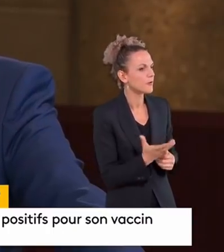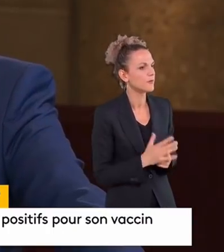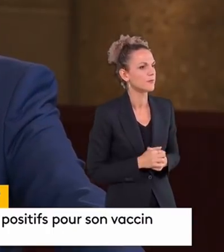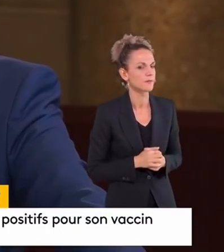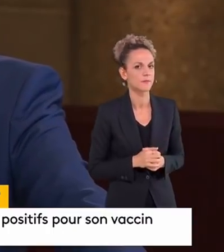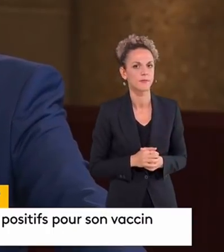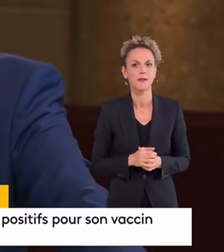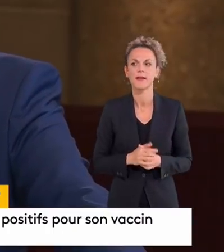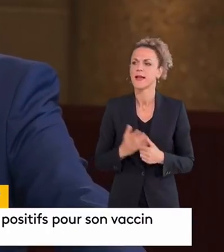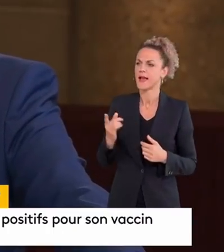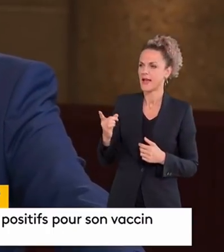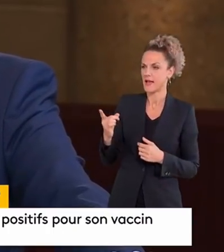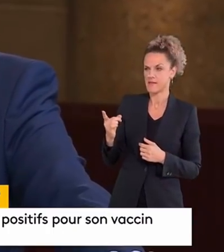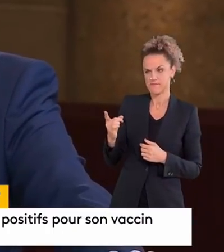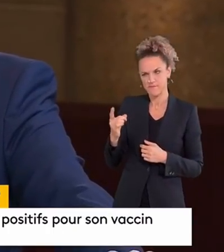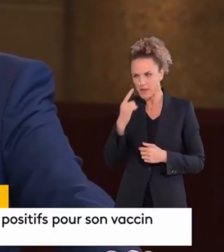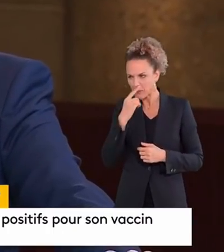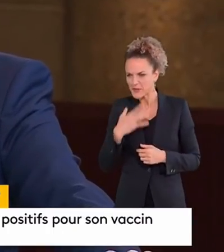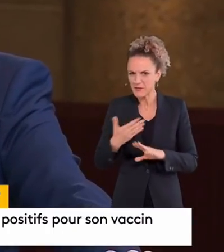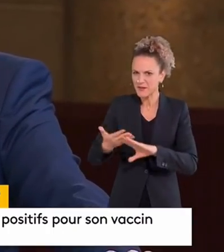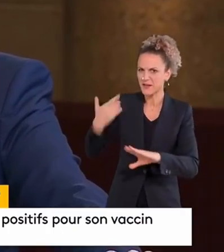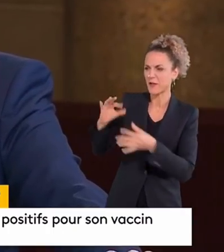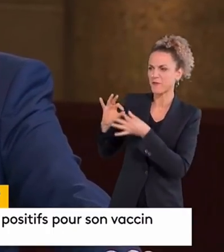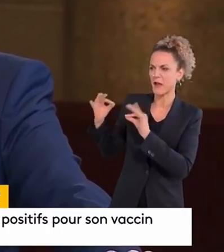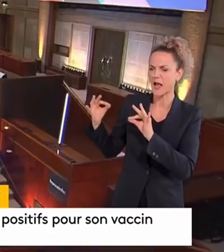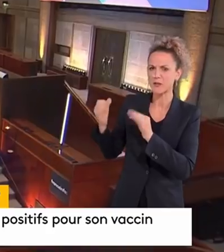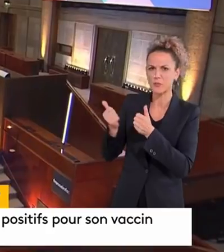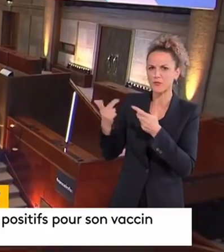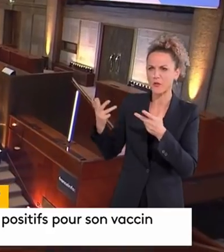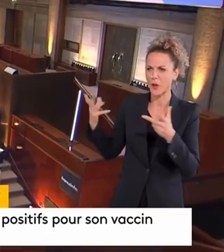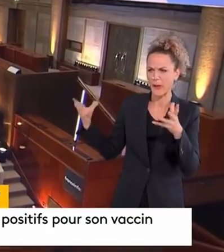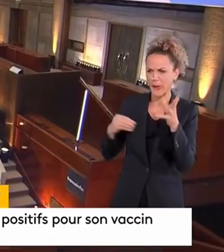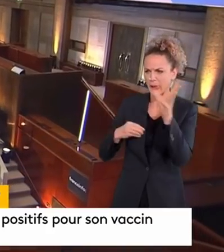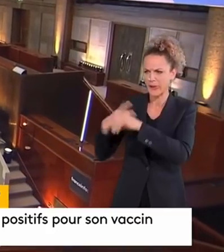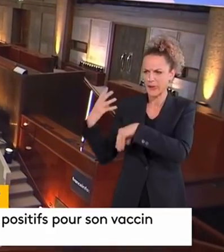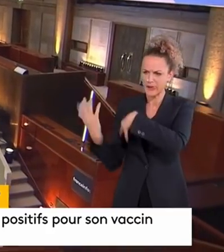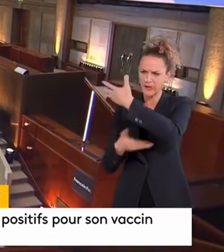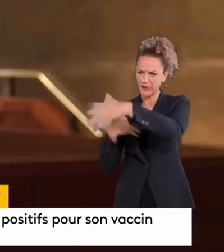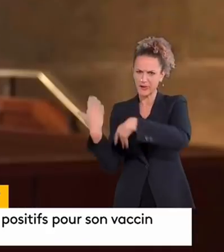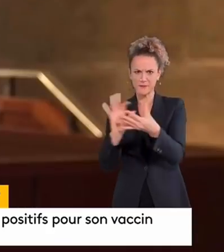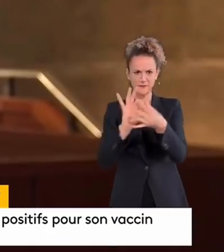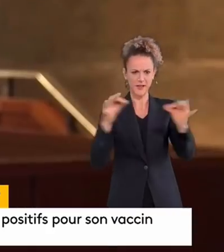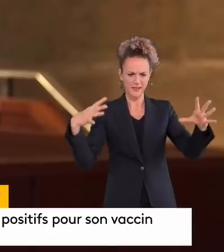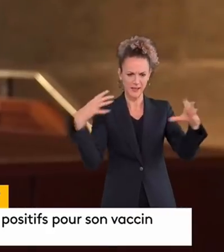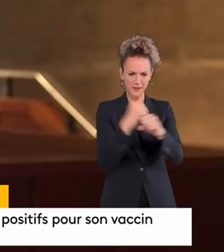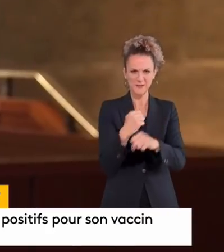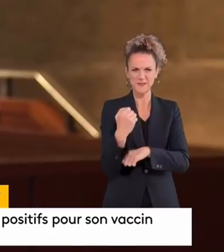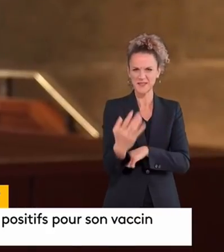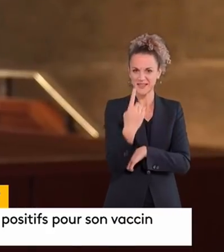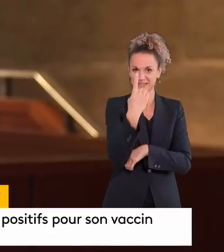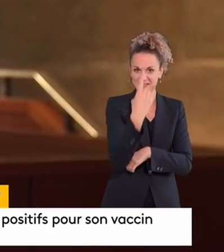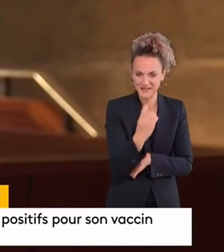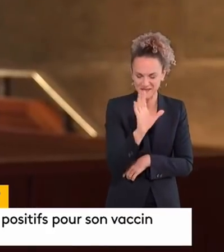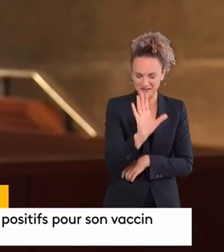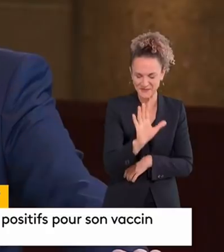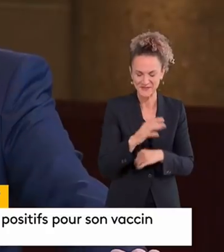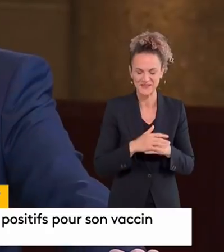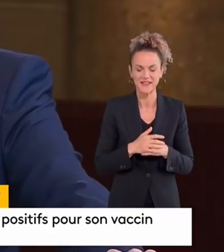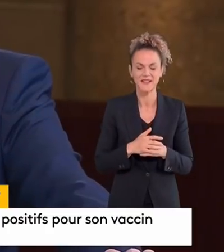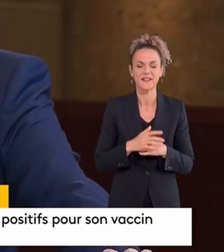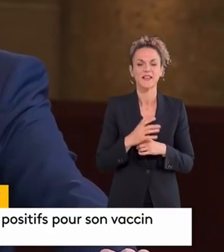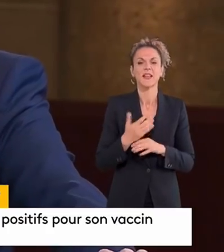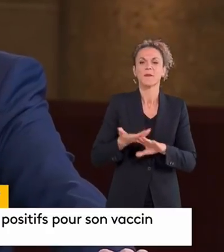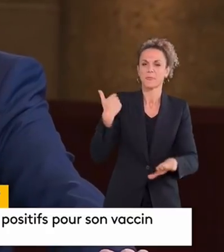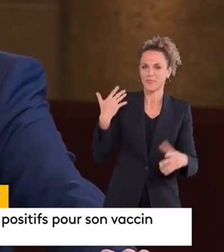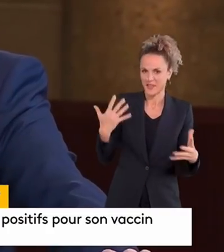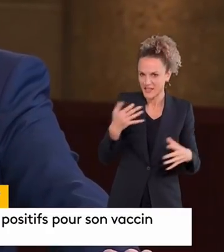Alors là, vous avez dû prendre des petits bouts de phrases que j'ai dit séparées les unes des autres et que vous rassemblez en une question. J'ai déjà dû dire qu'il y